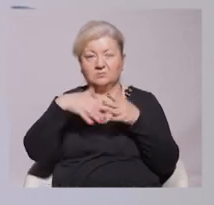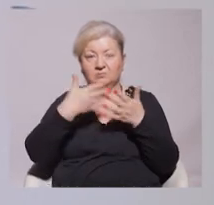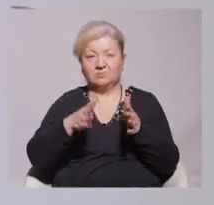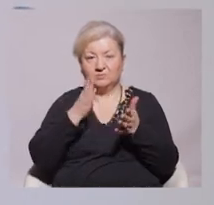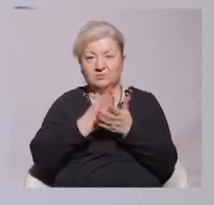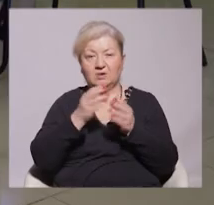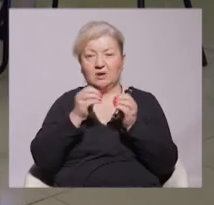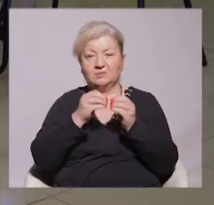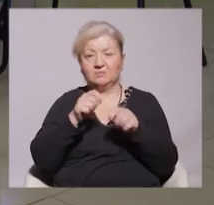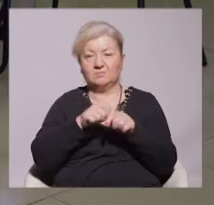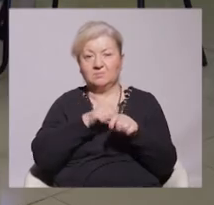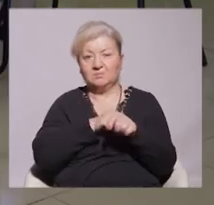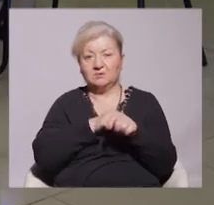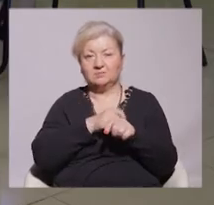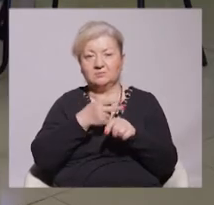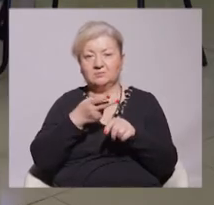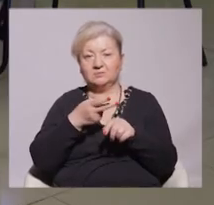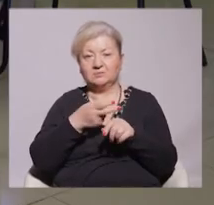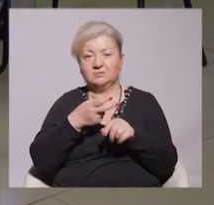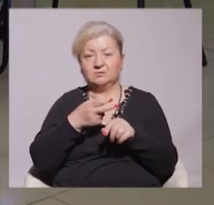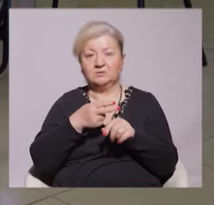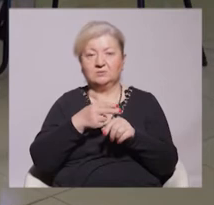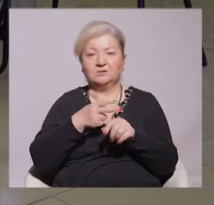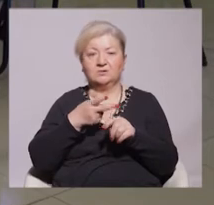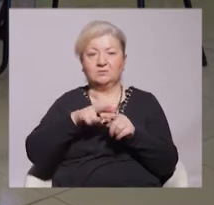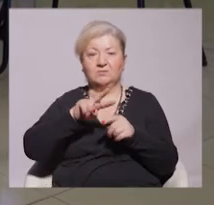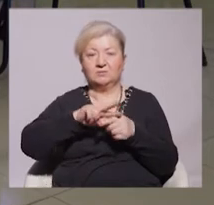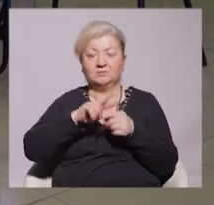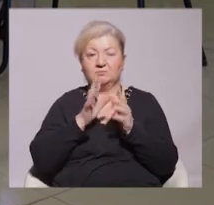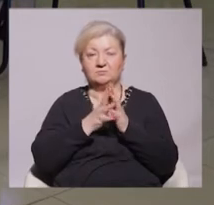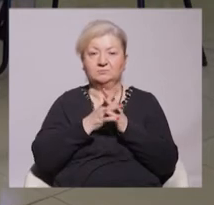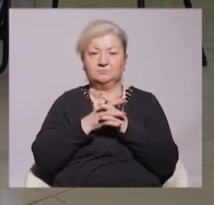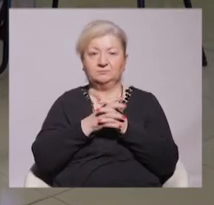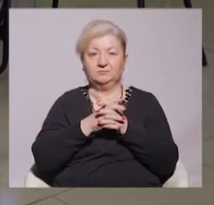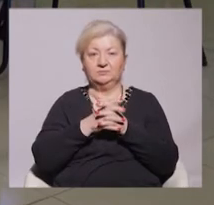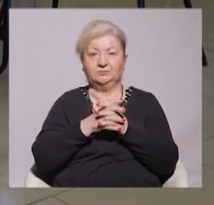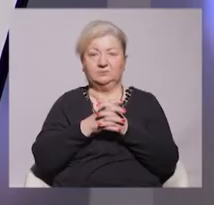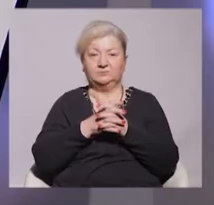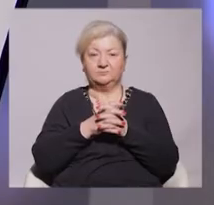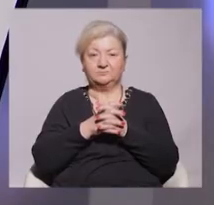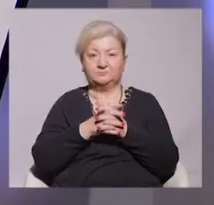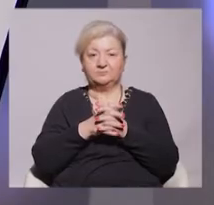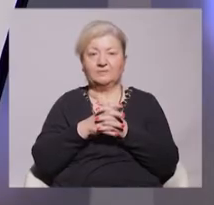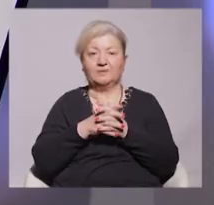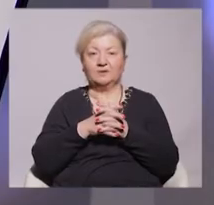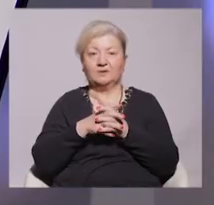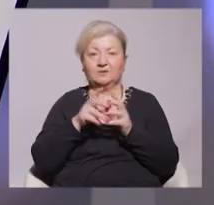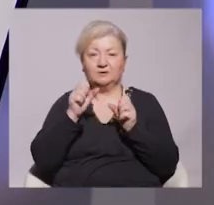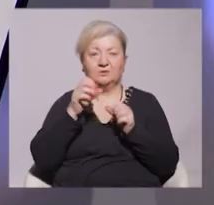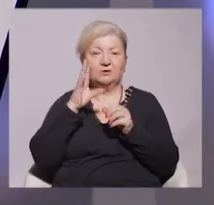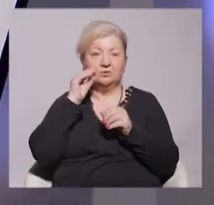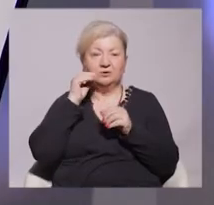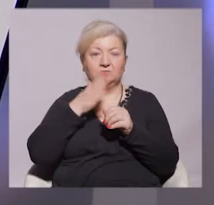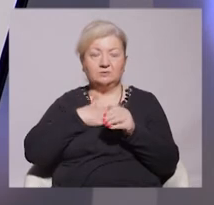კვადრატში დავამრგვალოთ და ნახოთ, როგორ შეიძლება ამ ამოცანის ასე ვთქვათ ამოხსნა. შეგახსენებთ, როდესაც